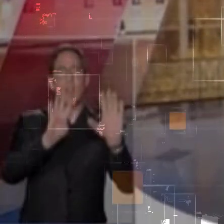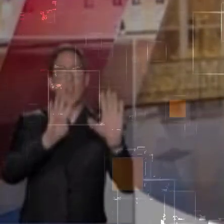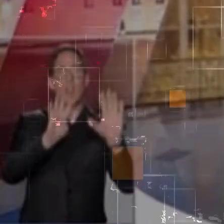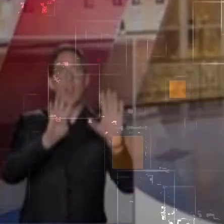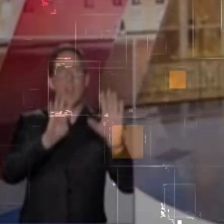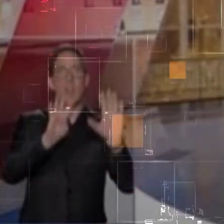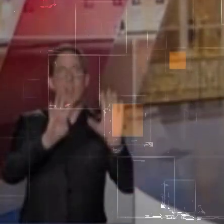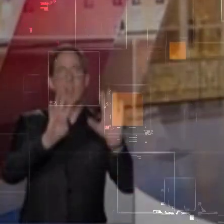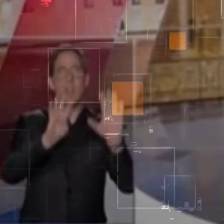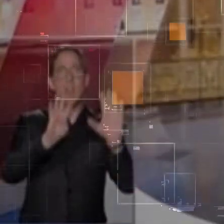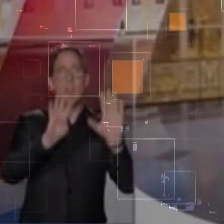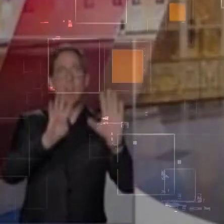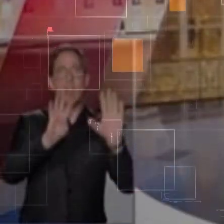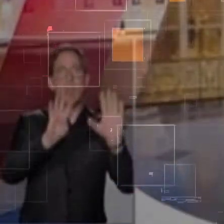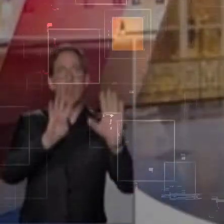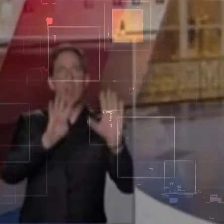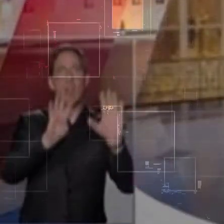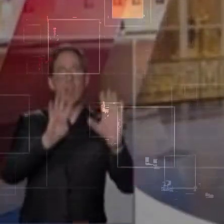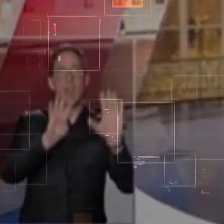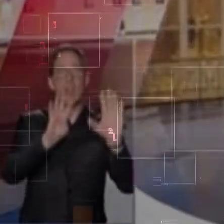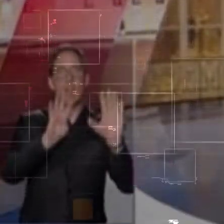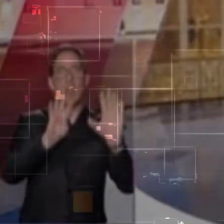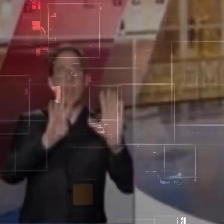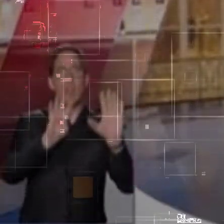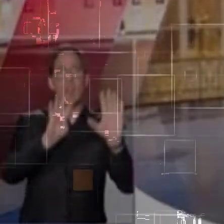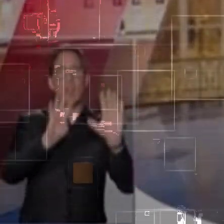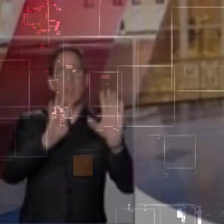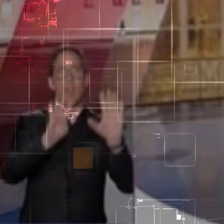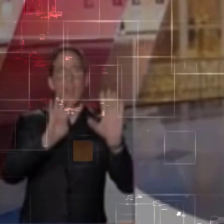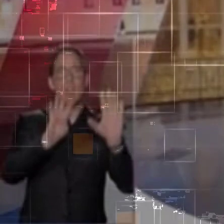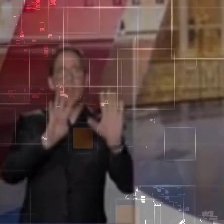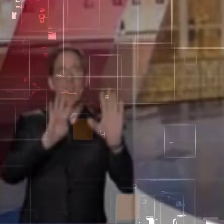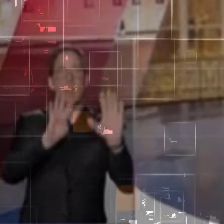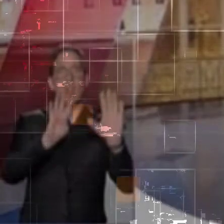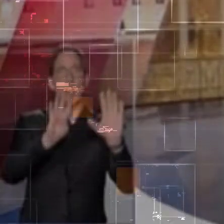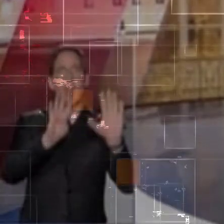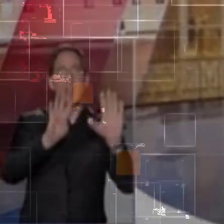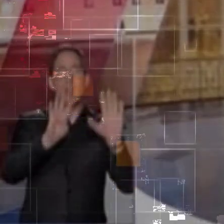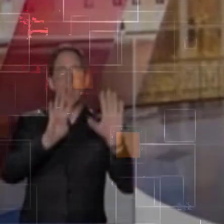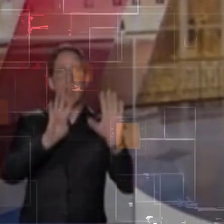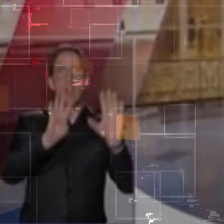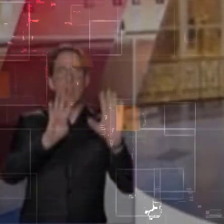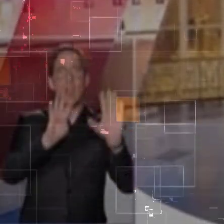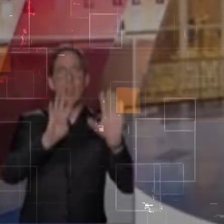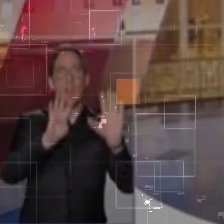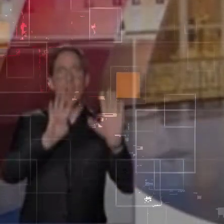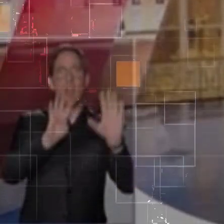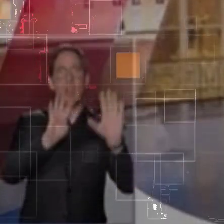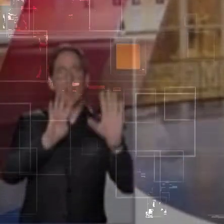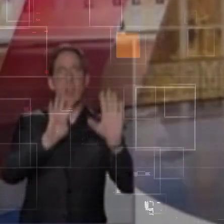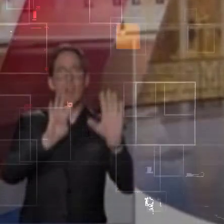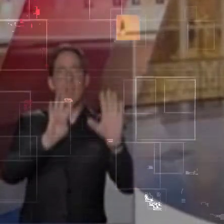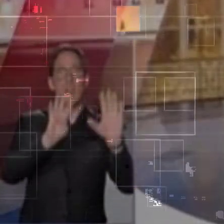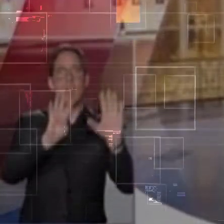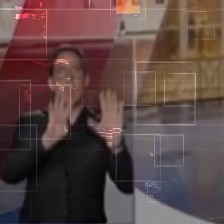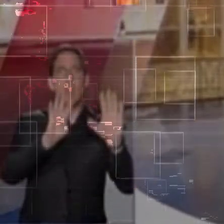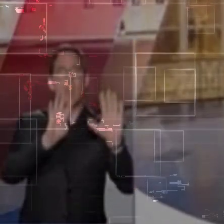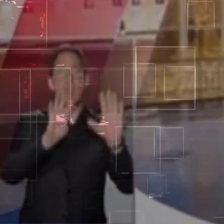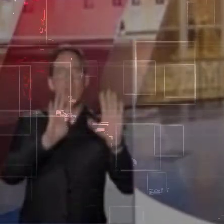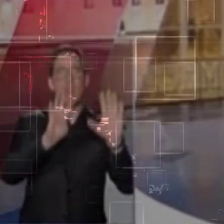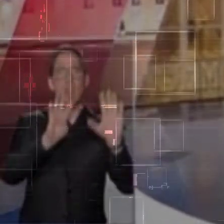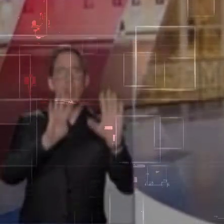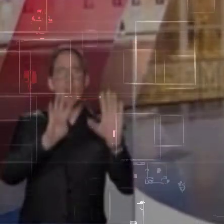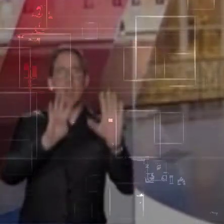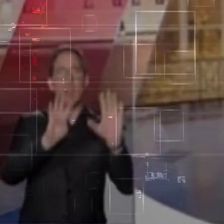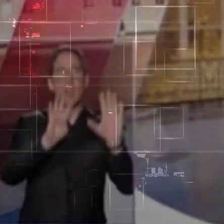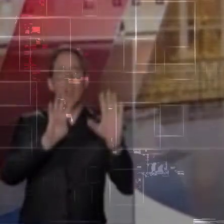grand-père disait ça, il est né en 1930. Je pense à toi, papy. S'amuse l'un d'entre eux. Mais c'est